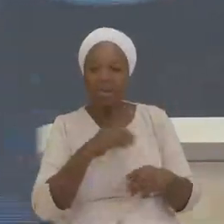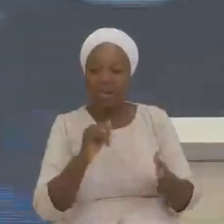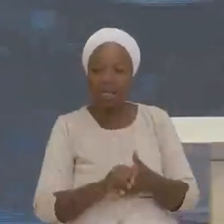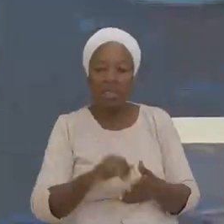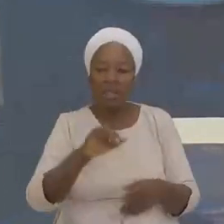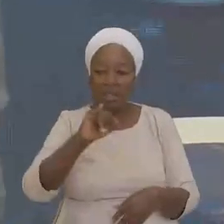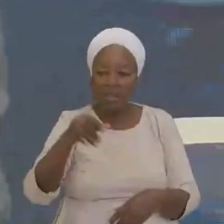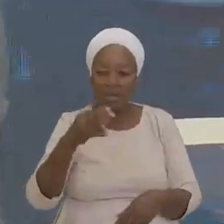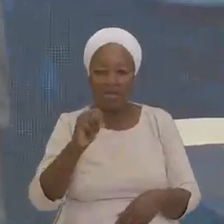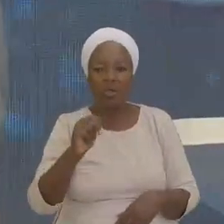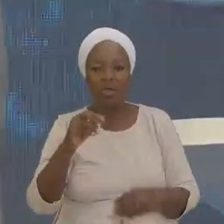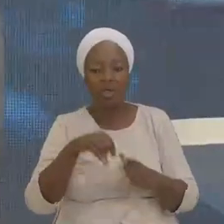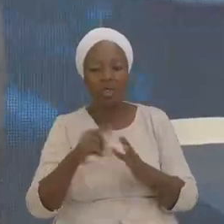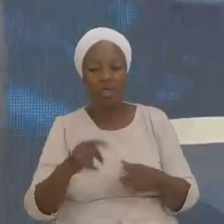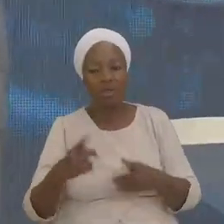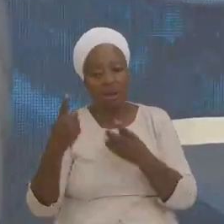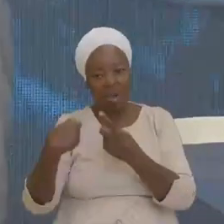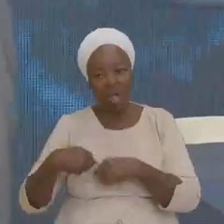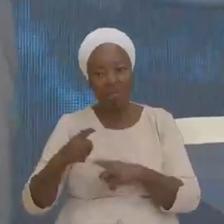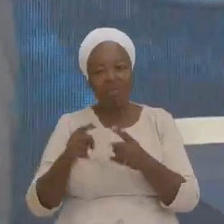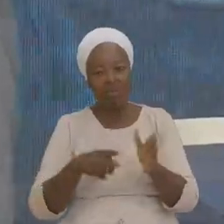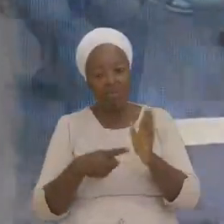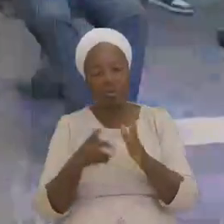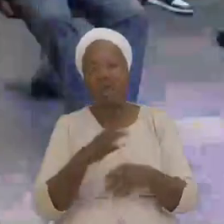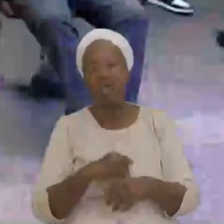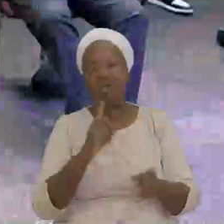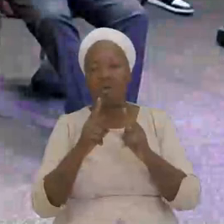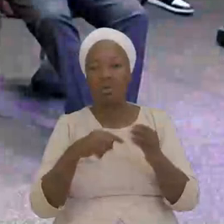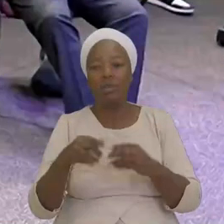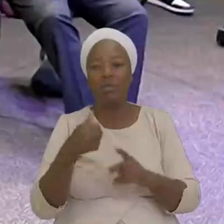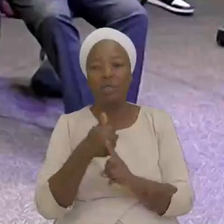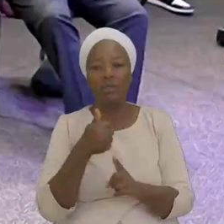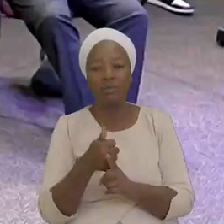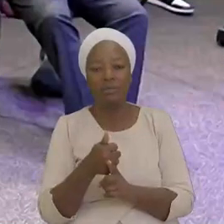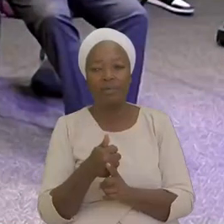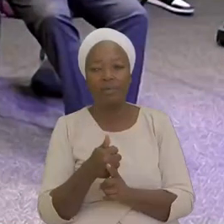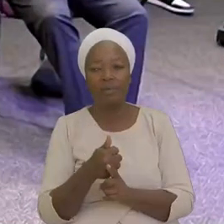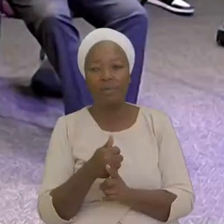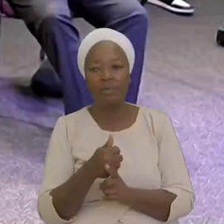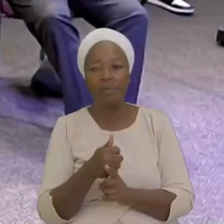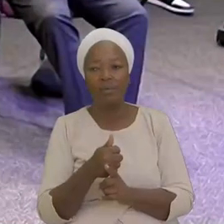vertus de Jésus-Christ, comme Jean dans ton cœur, s'expriment.